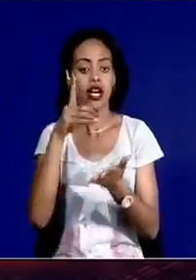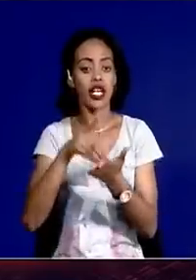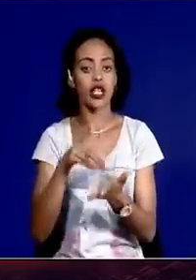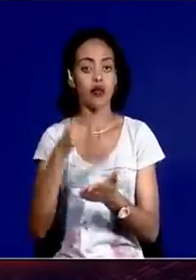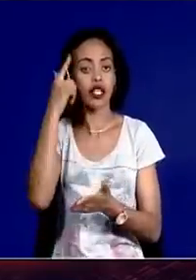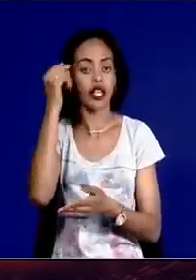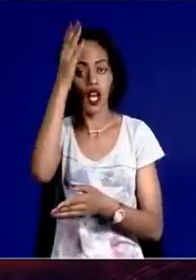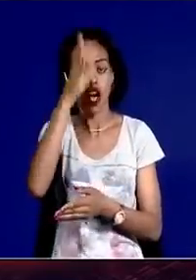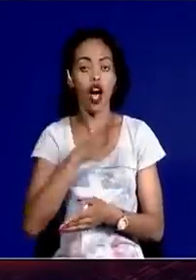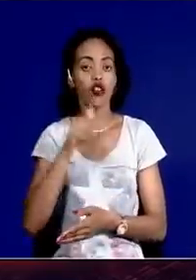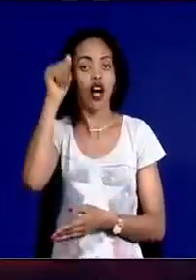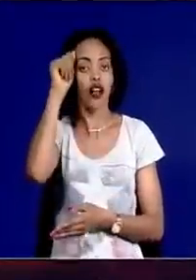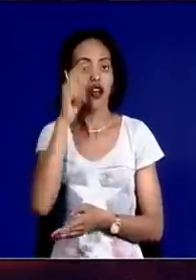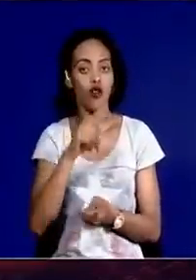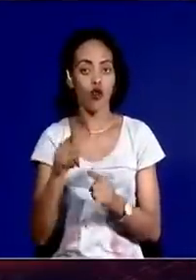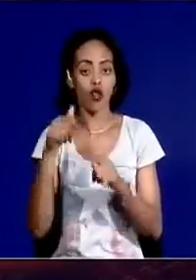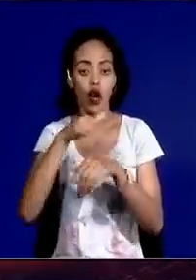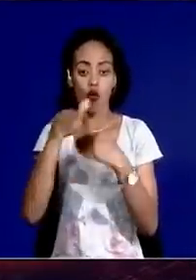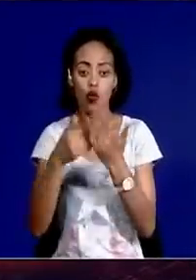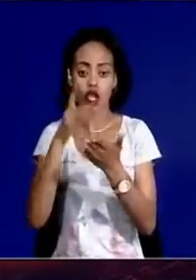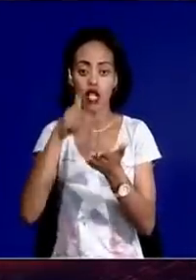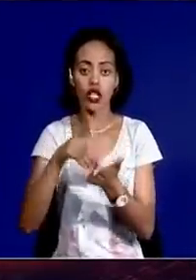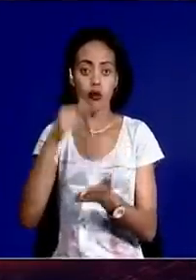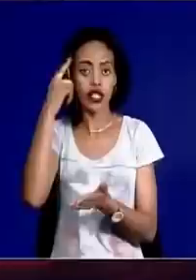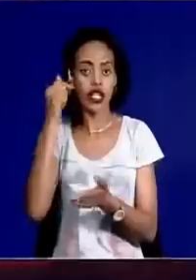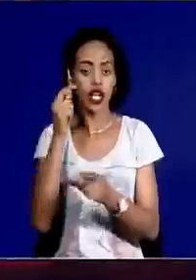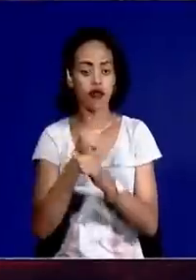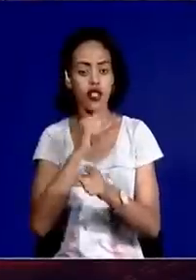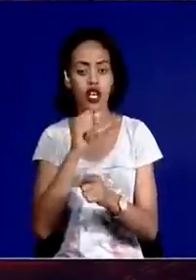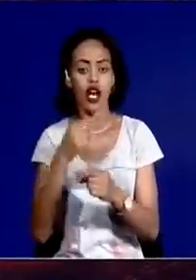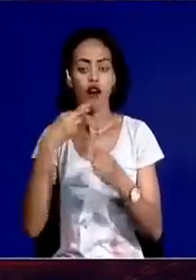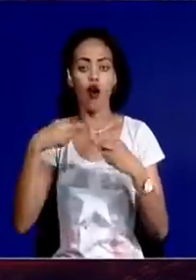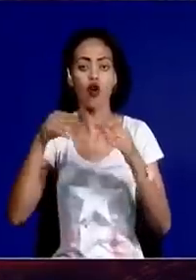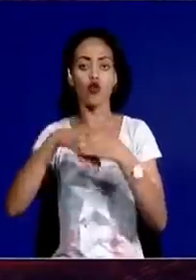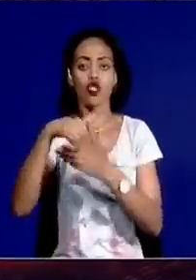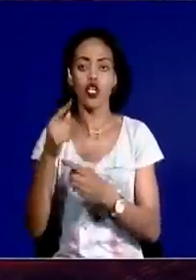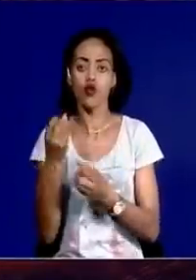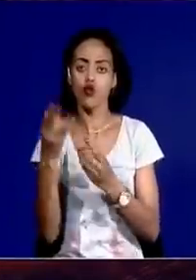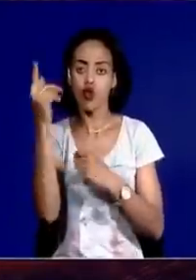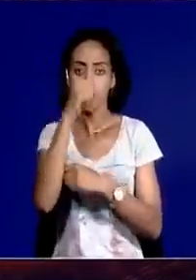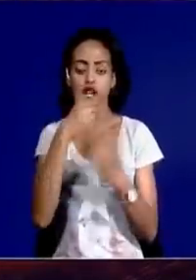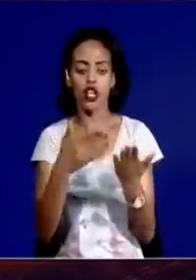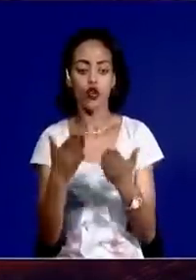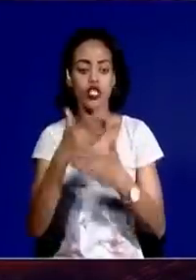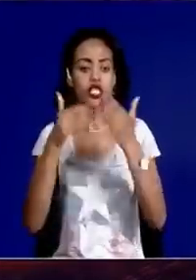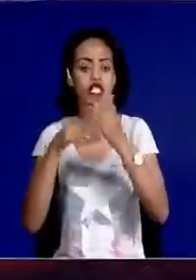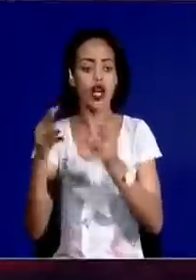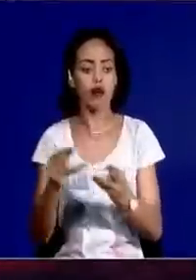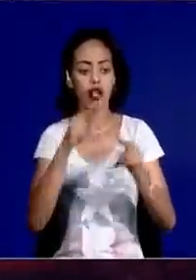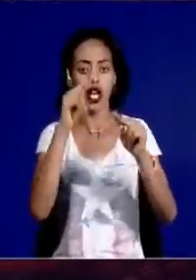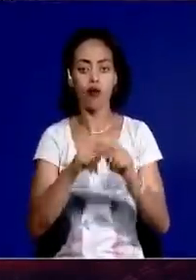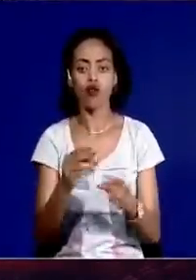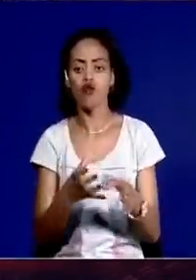ኣይተ ኣዳነ ገብረ ፃድቅ ብግድኦም ኣብ ኩለን ከተማታት ትግራይ ብዘይ ኣግባብን ካብ ኣዋጅ ወፃእን ንብዙሕ መዓልትታት ናውቲ ህንፃ መንገዲ ቐሚጡም ፍሰት